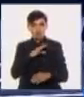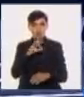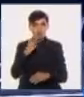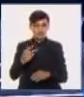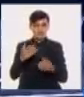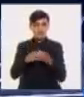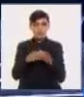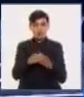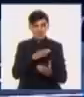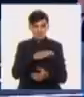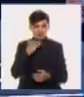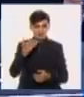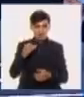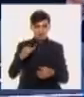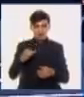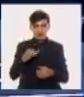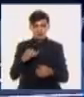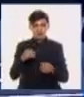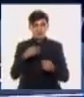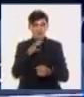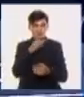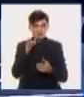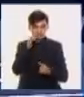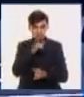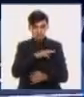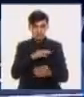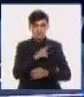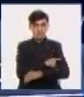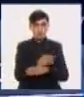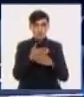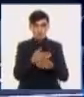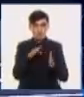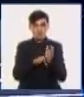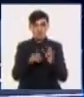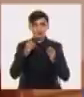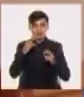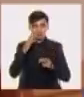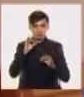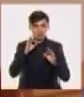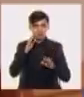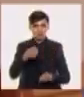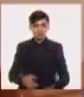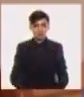и как лечатся те, кто оказался без поддержки врачей, расскажет Зарина Беремкул.